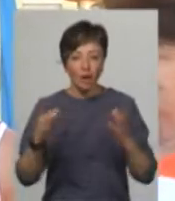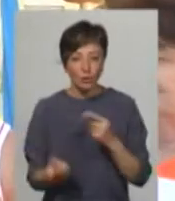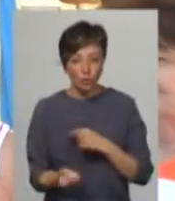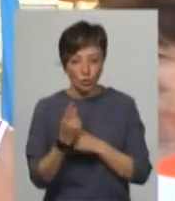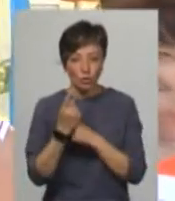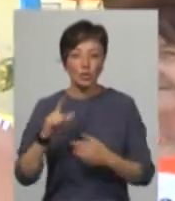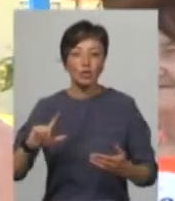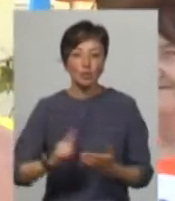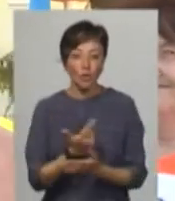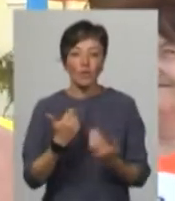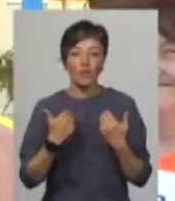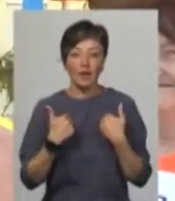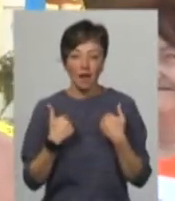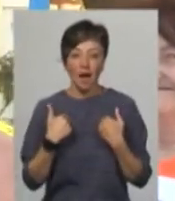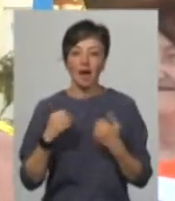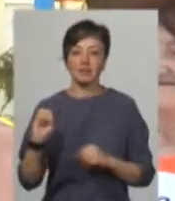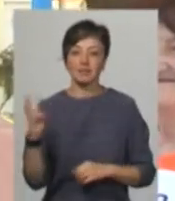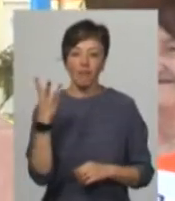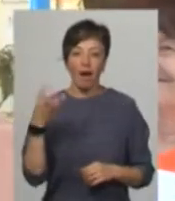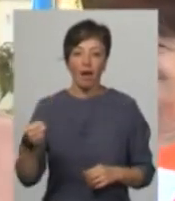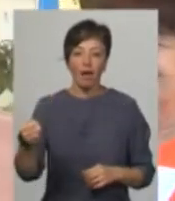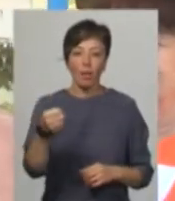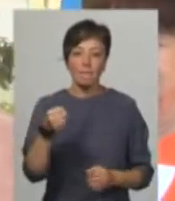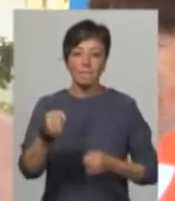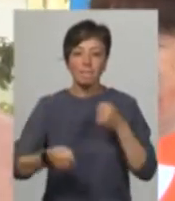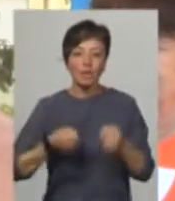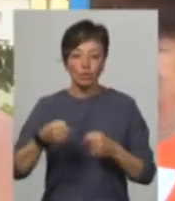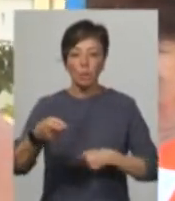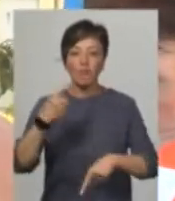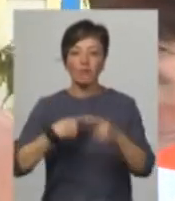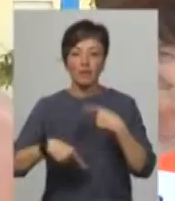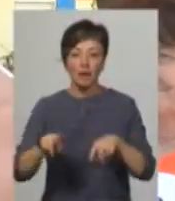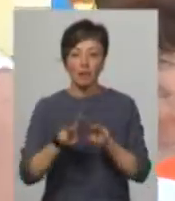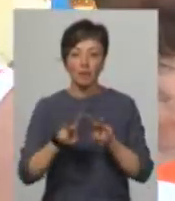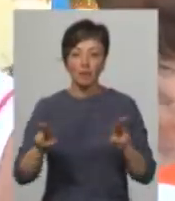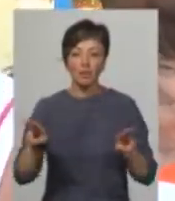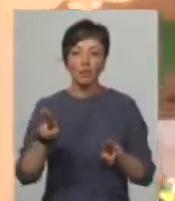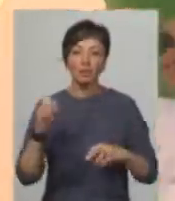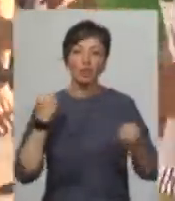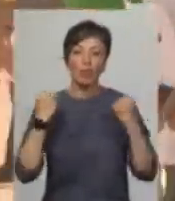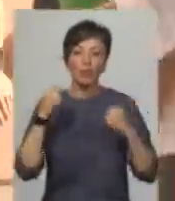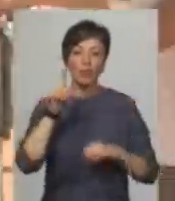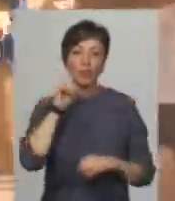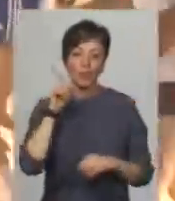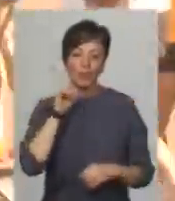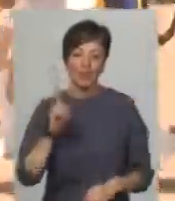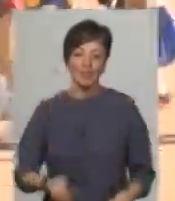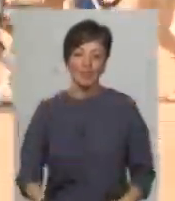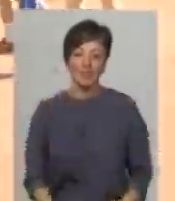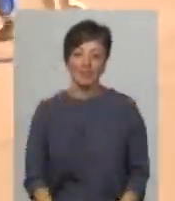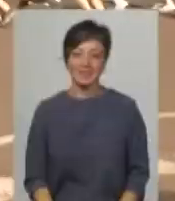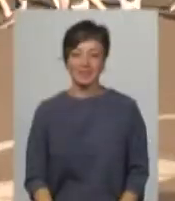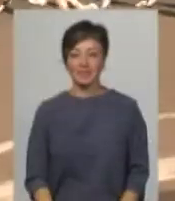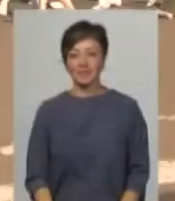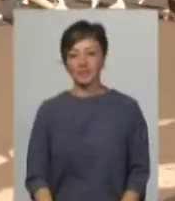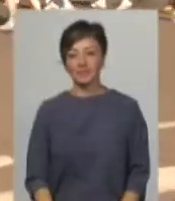знов я з факелом біжу, вертаюсь, мов, спортивну юність». Катерина Шевчук, Владислав